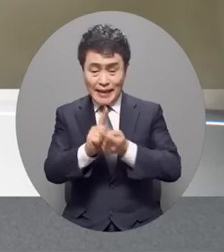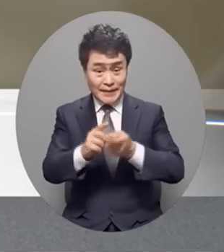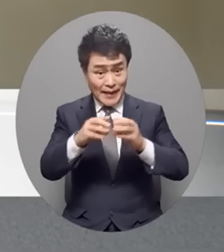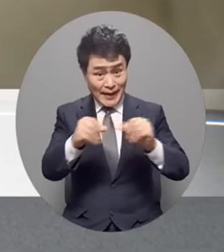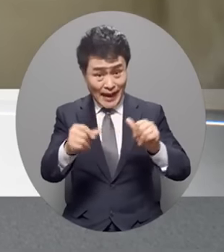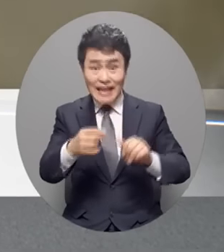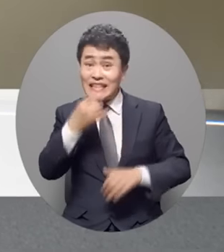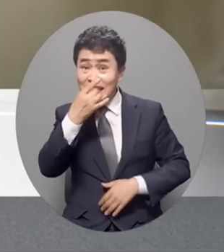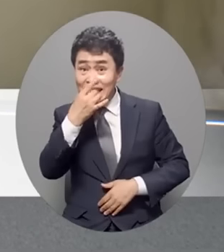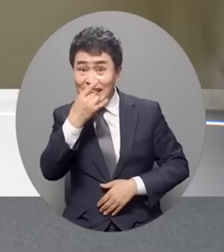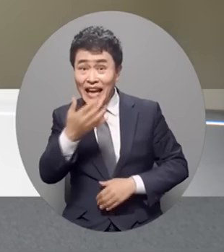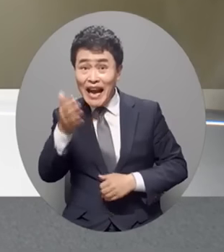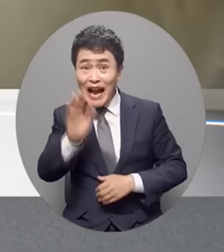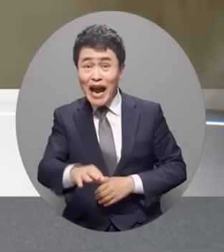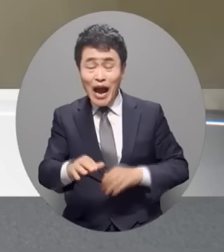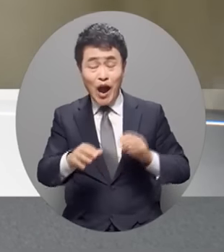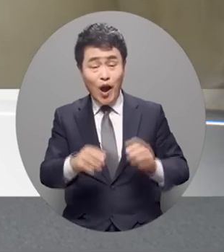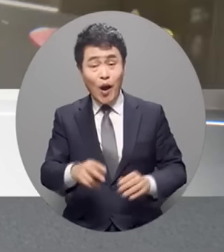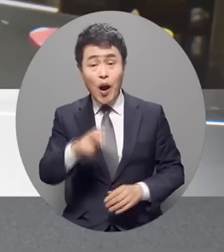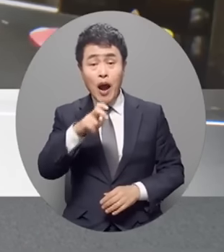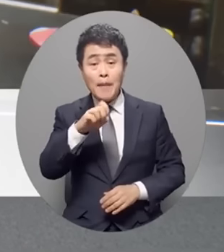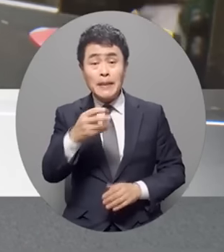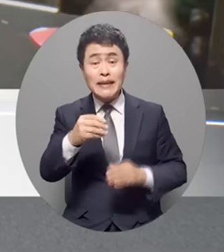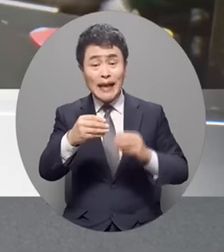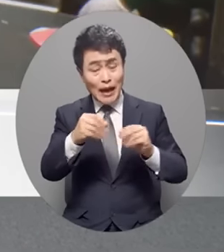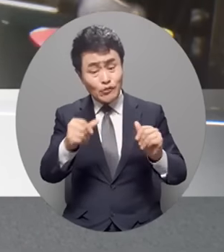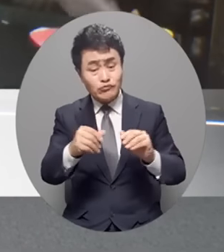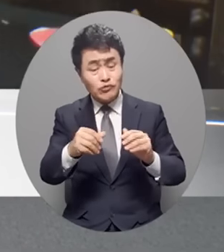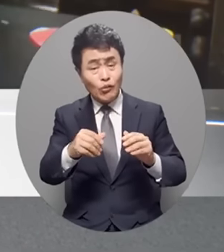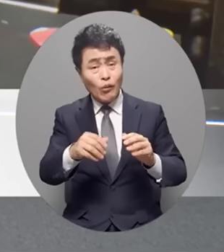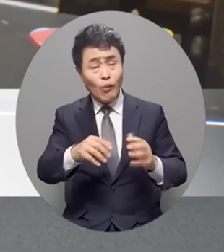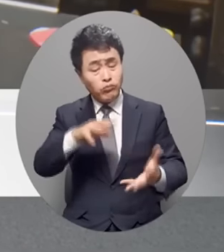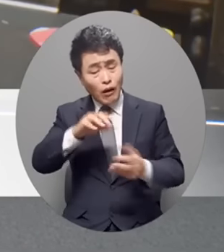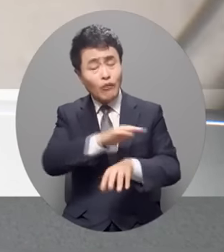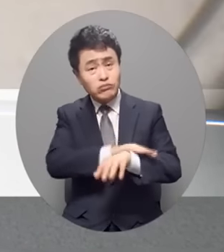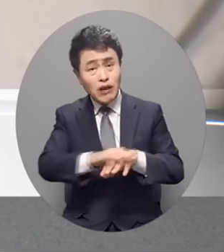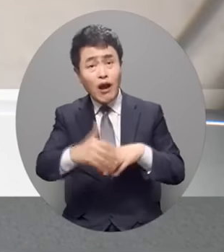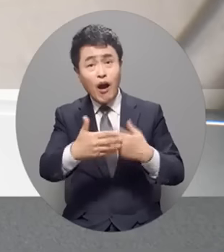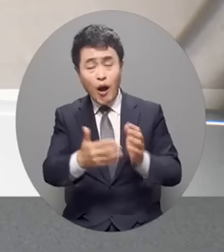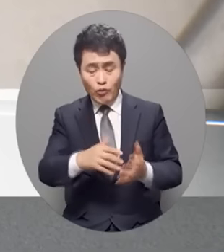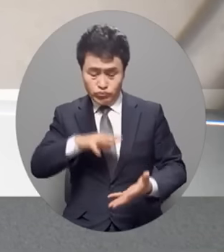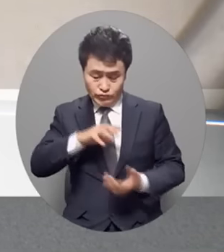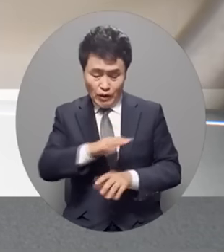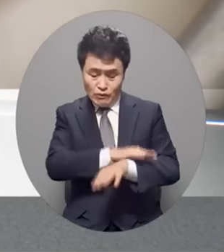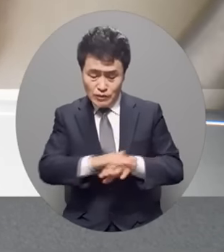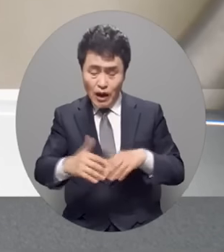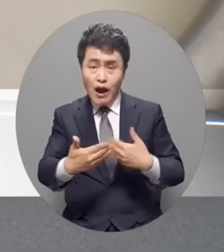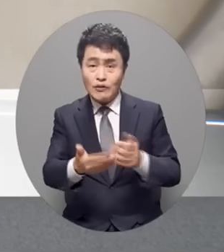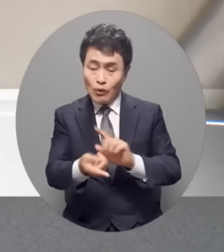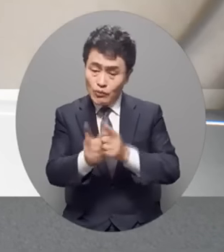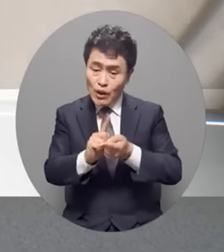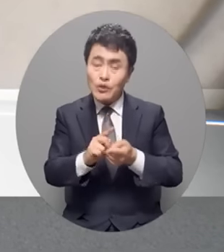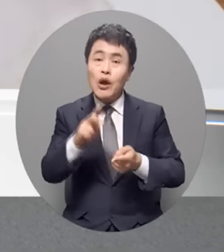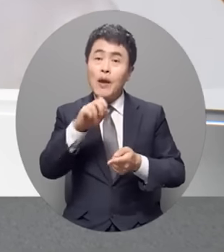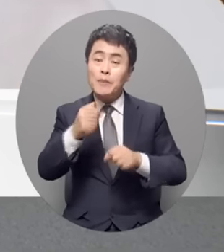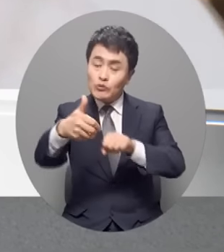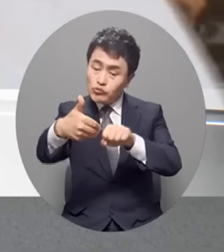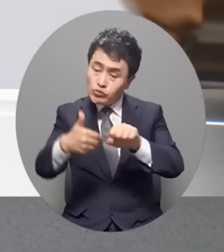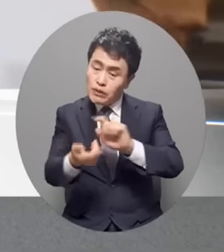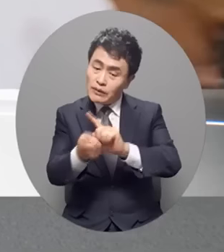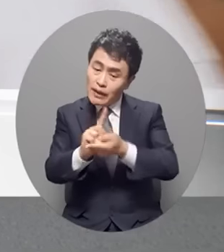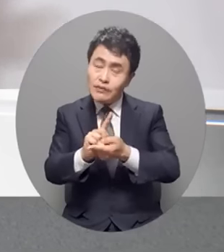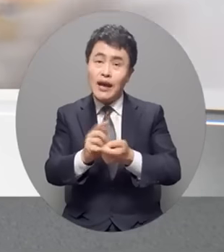있는데요. 밀가루처럼 가공이 쉽고 소화도 잘 되는 데다 밀 수입을 대체하는 효과도 있습니다.